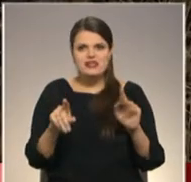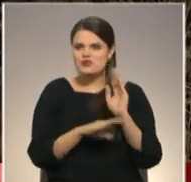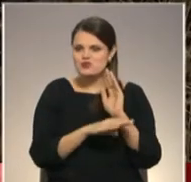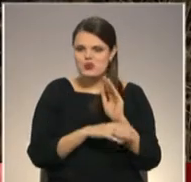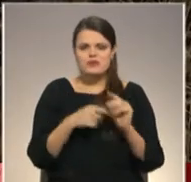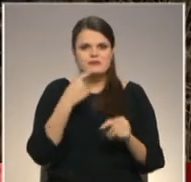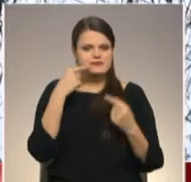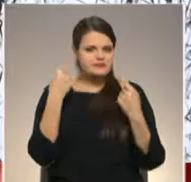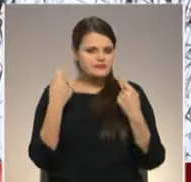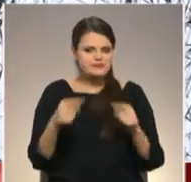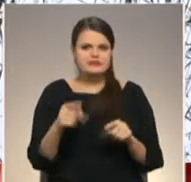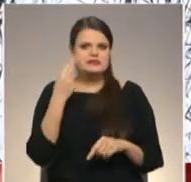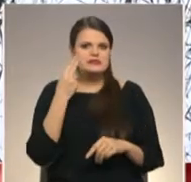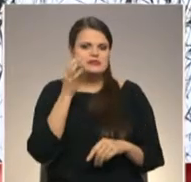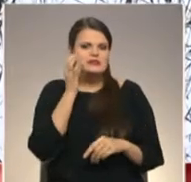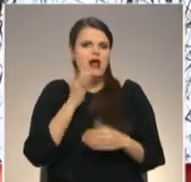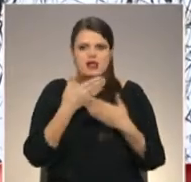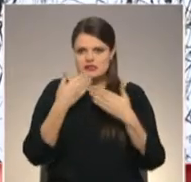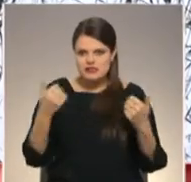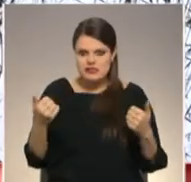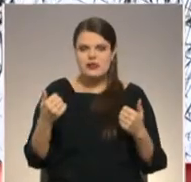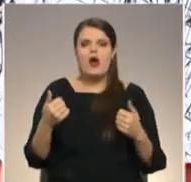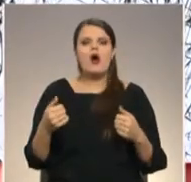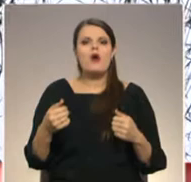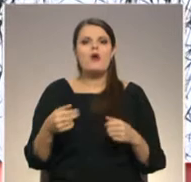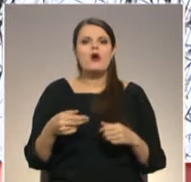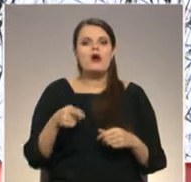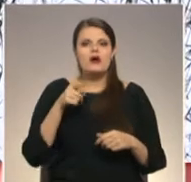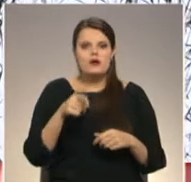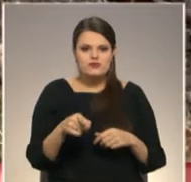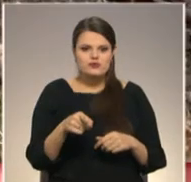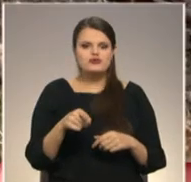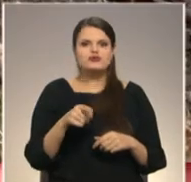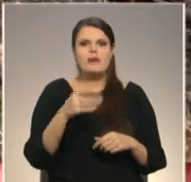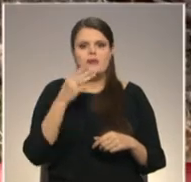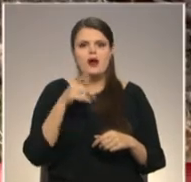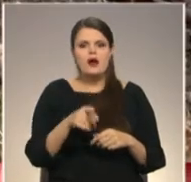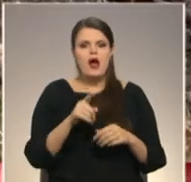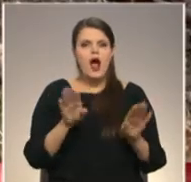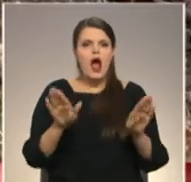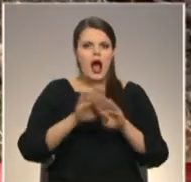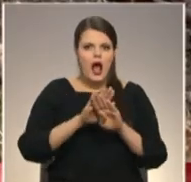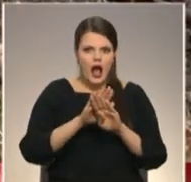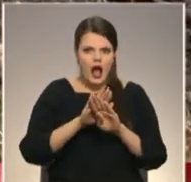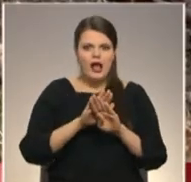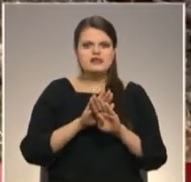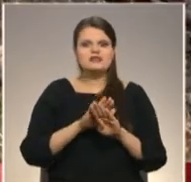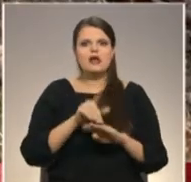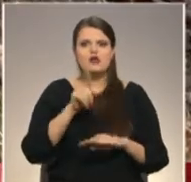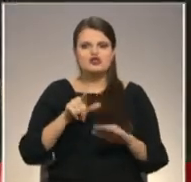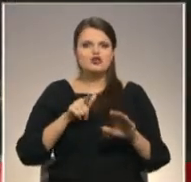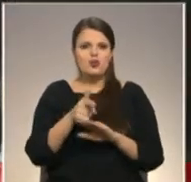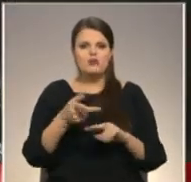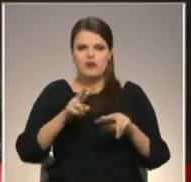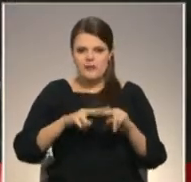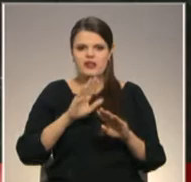bet garša neesot bijusi tik salda. Atšķirībā no bērziem kļavām urbuma vietas aizaugot tādējādi nav iespējams ielaist kādas slimības un katru gadu